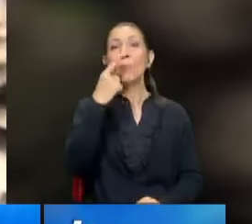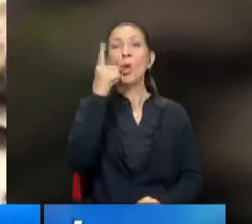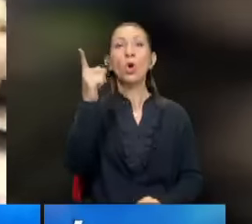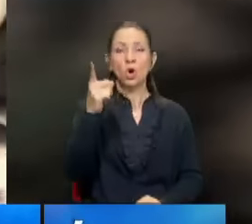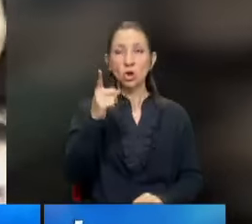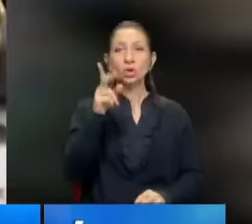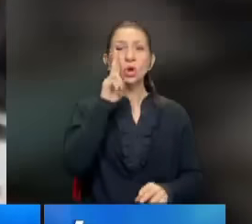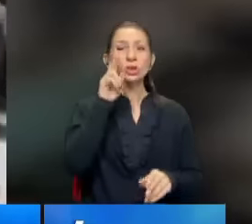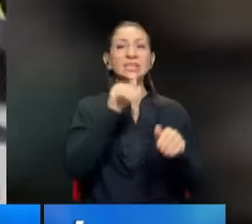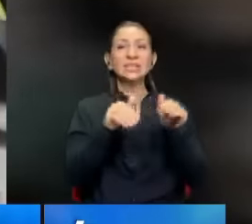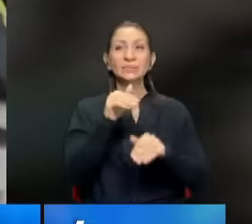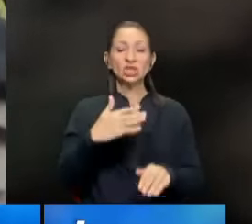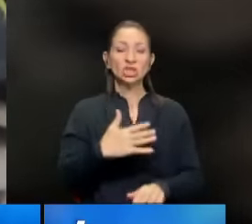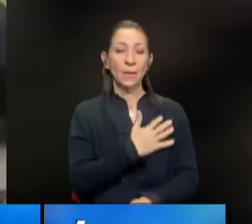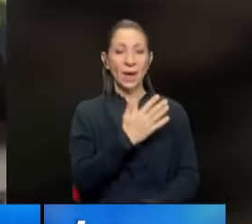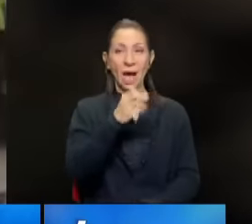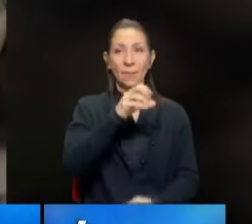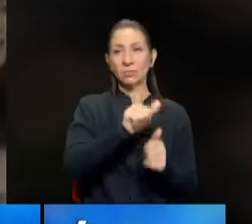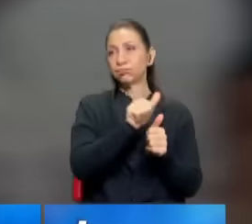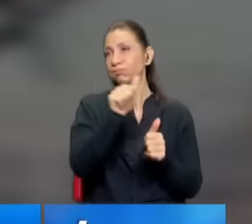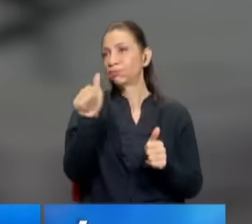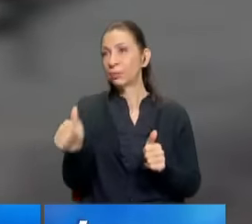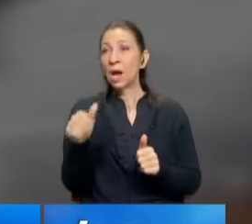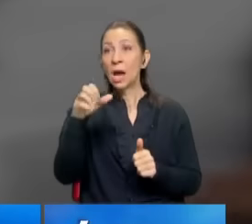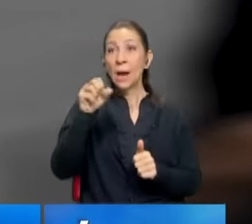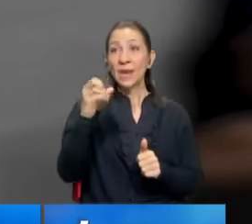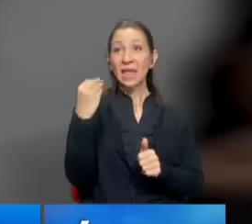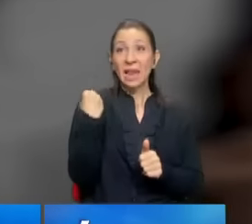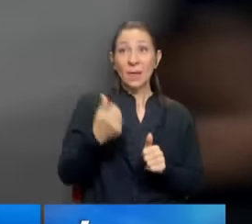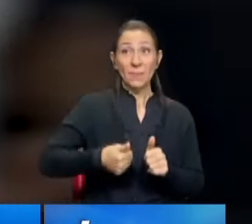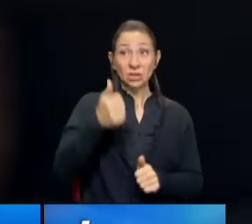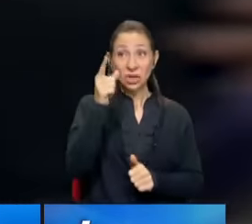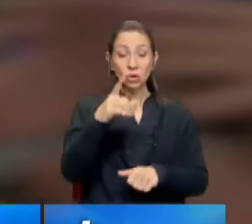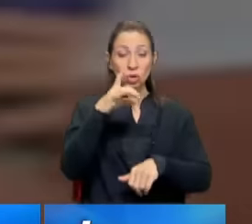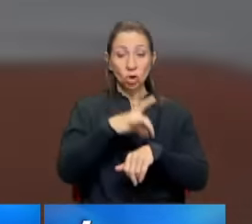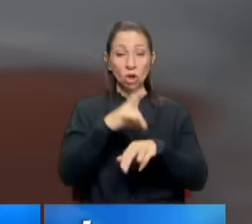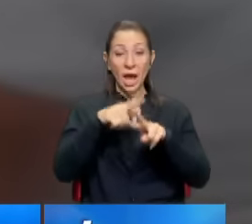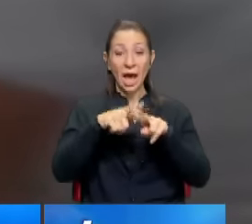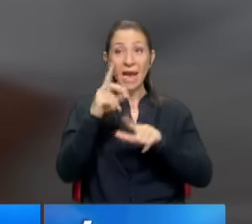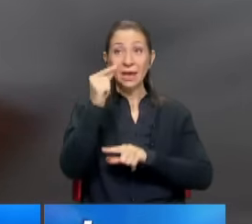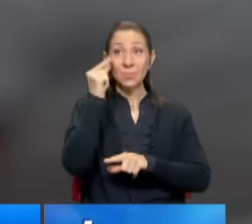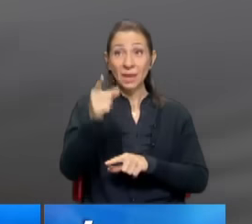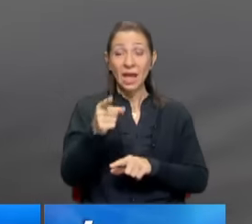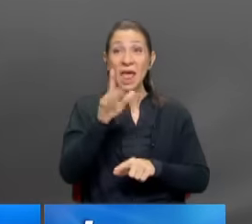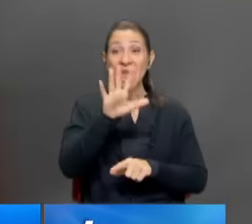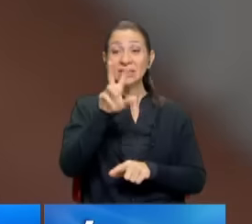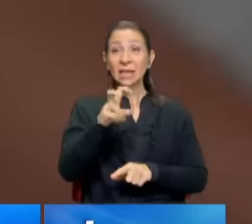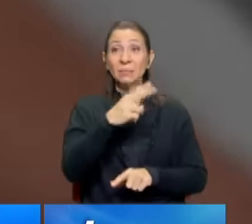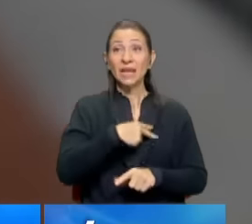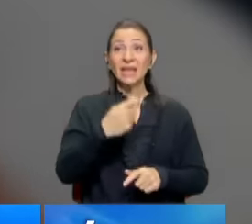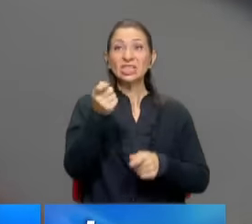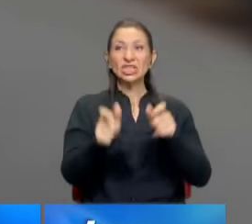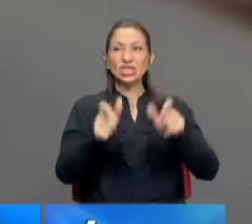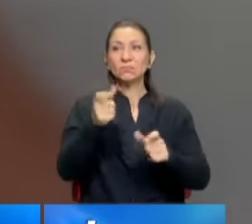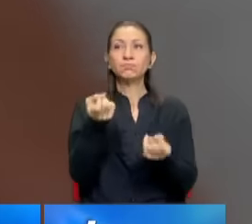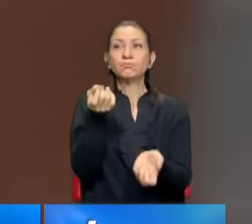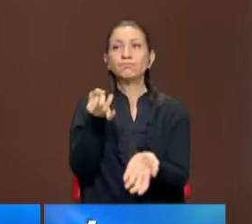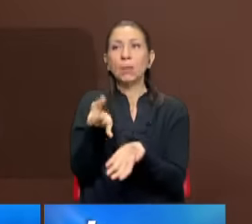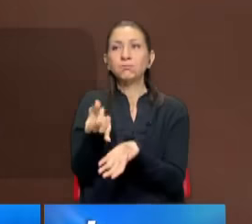Belediyesi son seçimde CHP'den AK Parti'ye geçti. AK Partili yeni başkan Doktor Ali Kamil Soyu Ak 58 belediye çalışanını